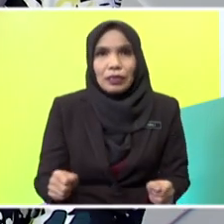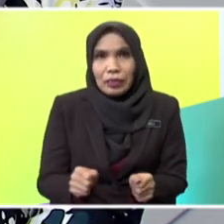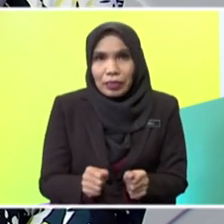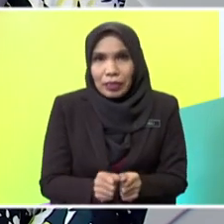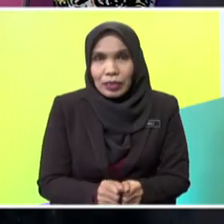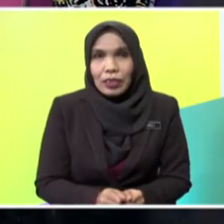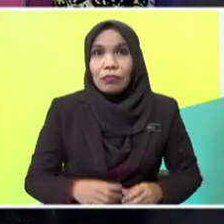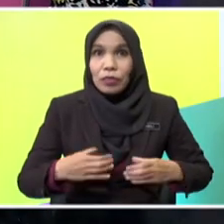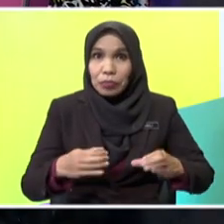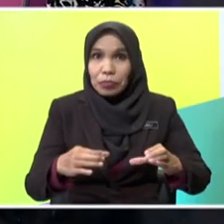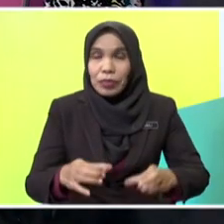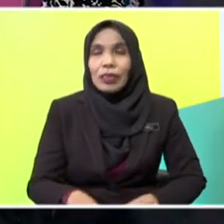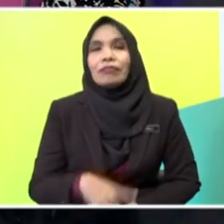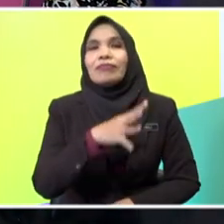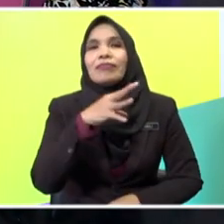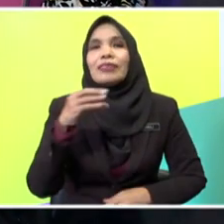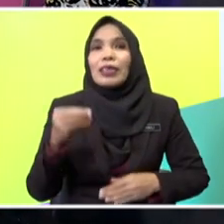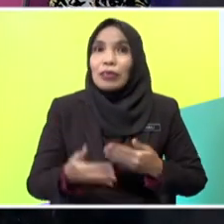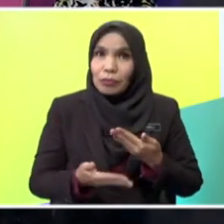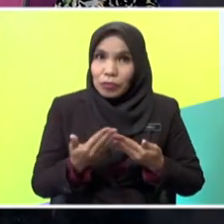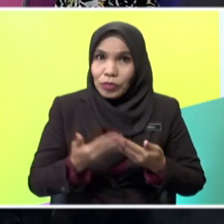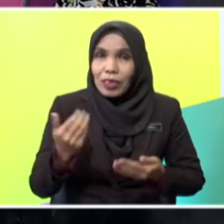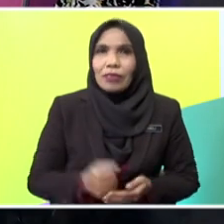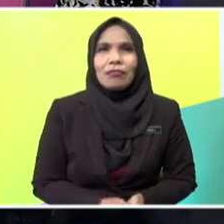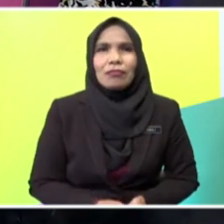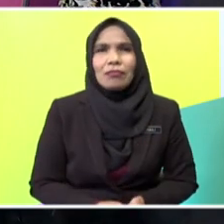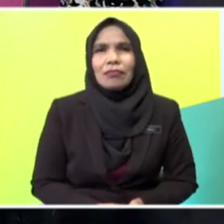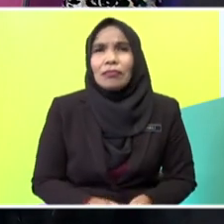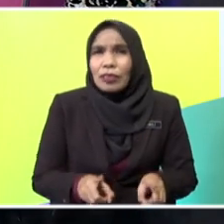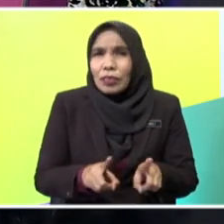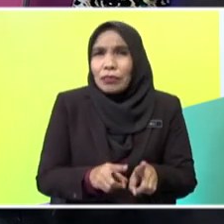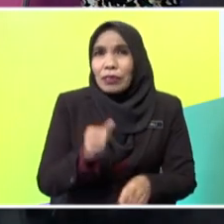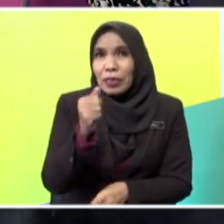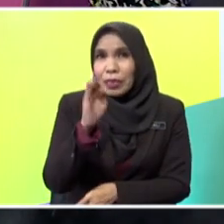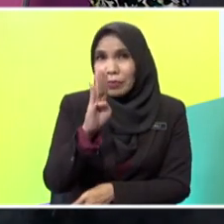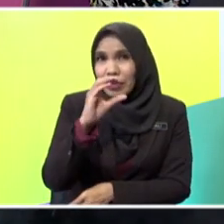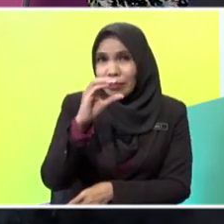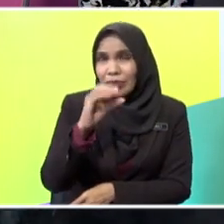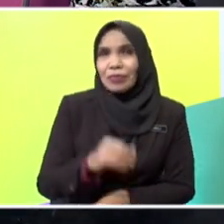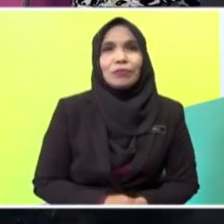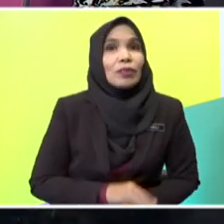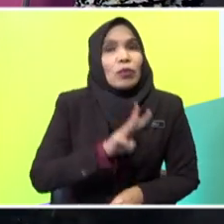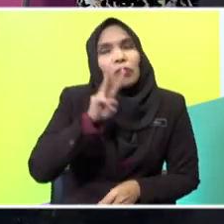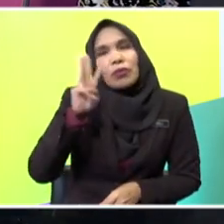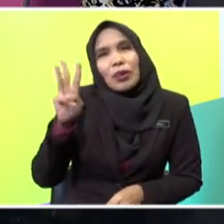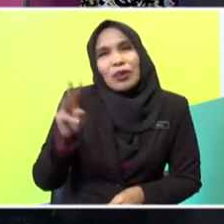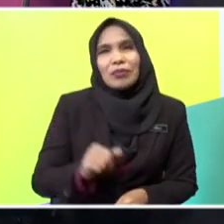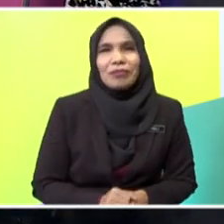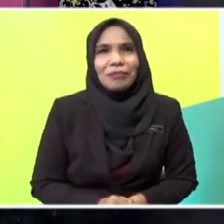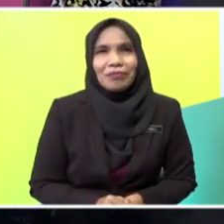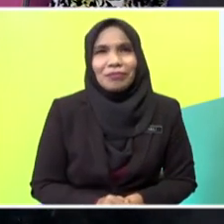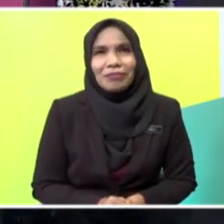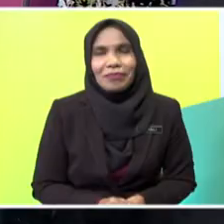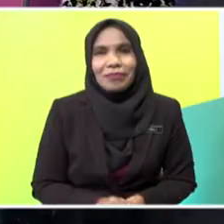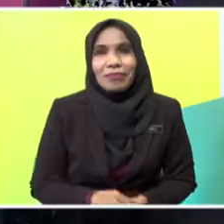senang. Yeah. Wow, semudah ABC. Semudah ABC. Yeah. Wow, menariknya. Pastinya saya juga